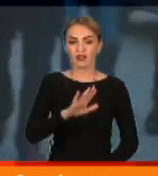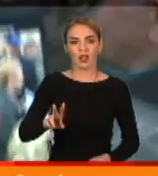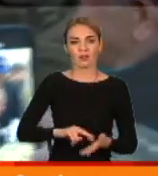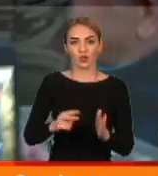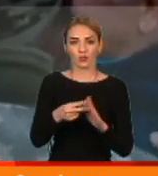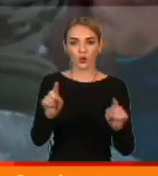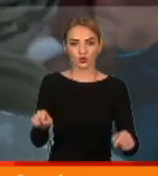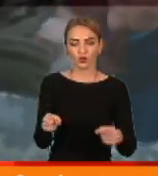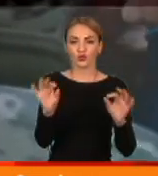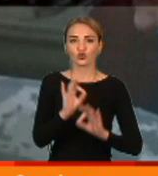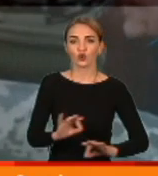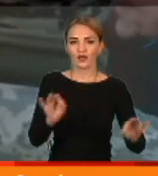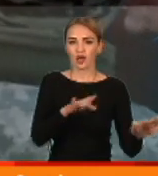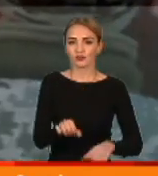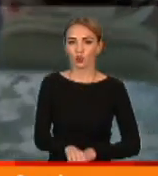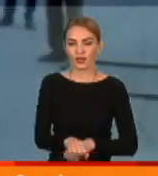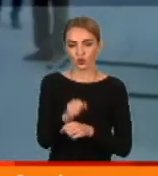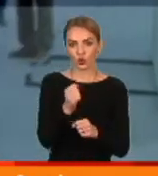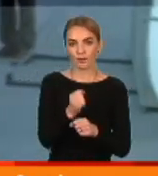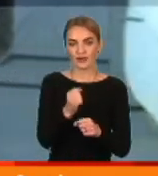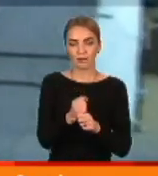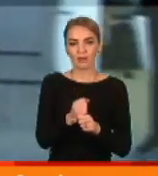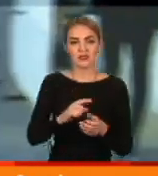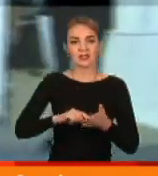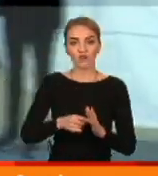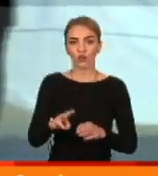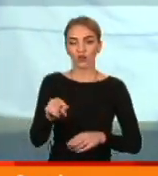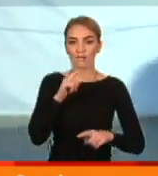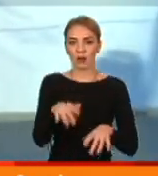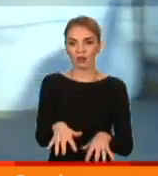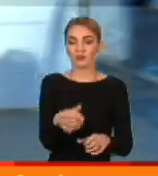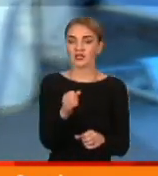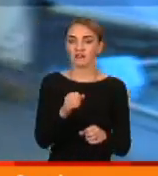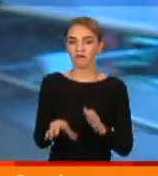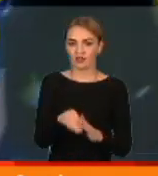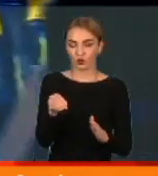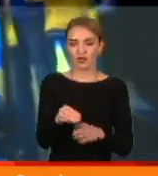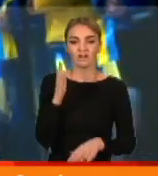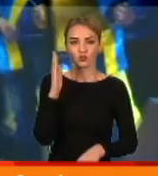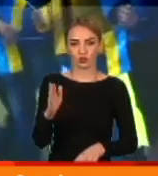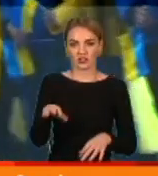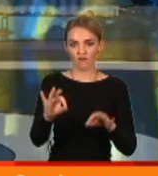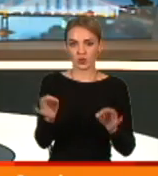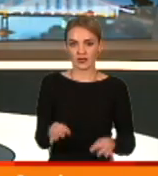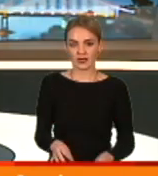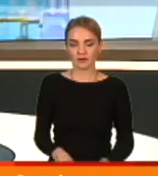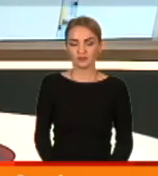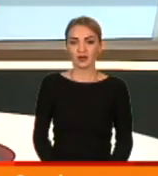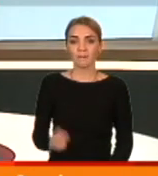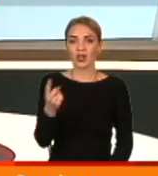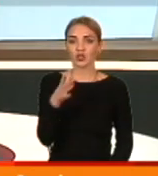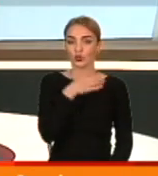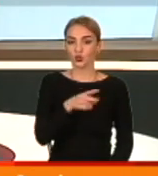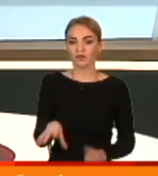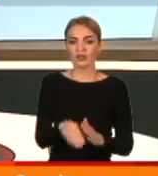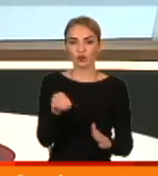планує організовувати жодних акцій протесту та робитиме ставку на парламентські вибори, що відбудуться восени. Перший тур